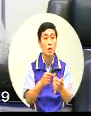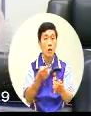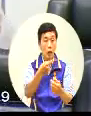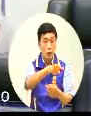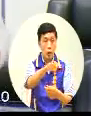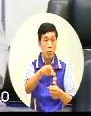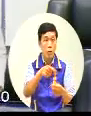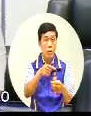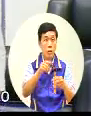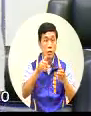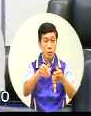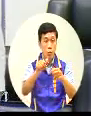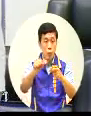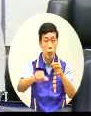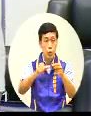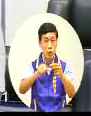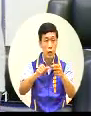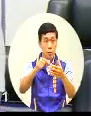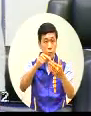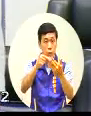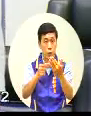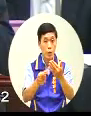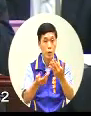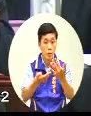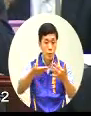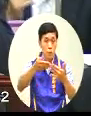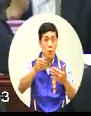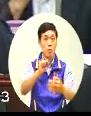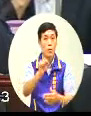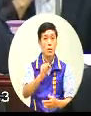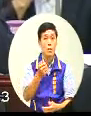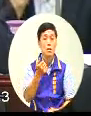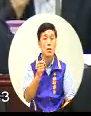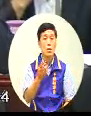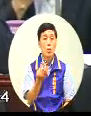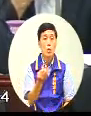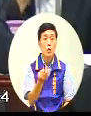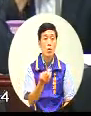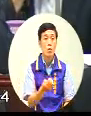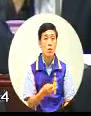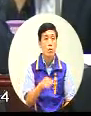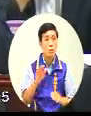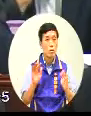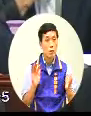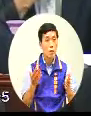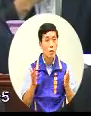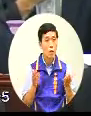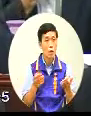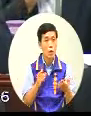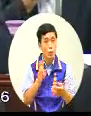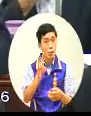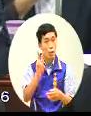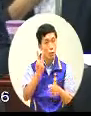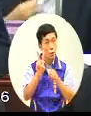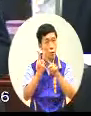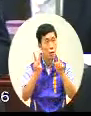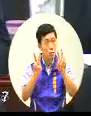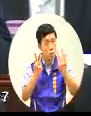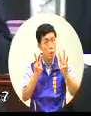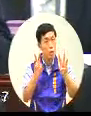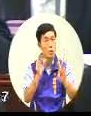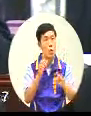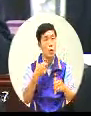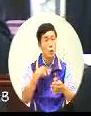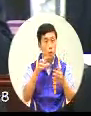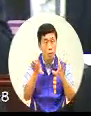这个5年条款不能晋升的？ 我这里边的大概有这个23名呢。 我资料